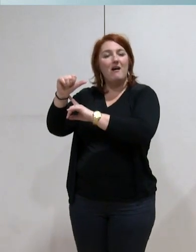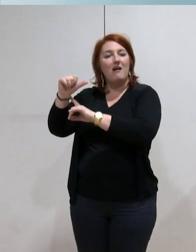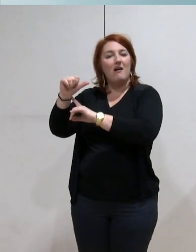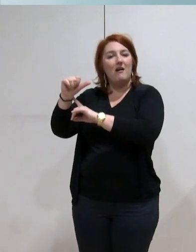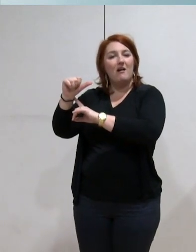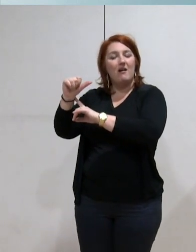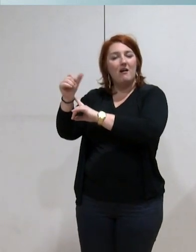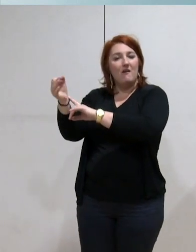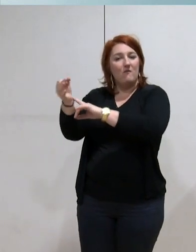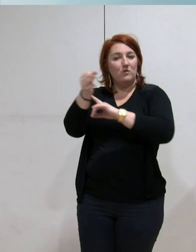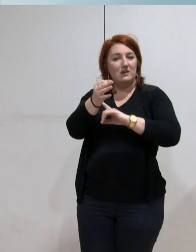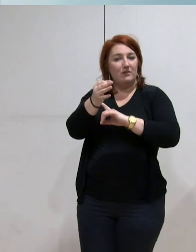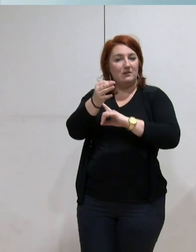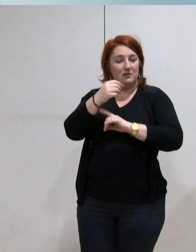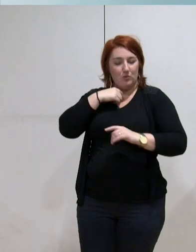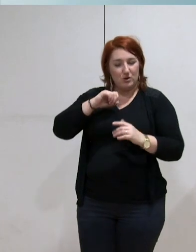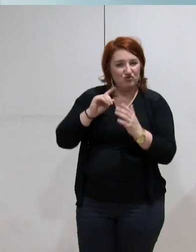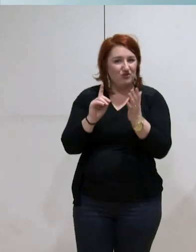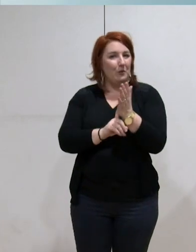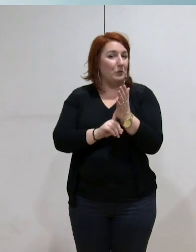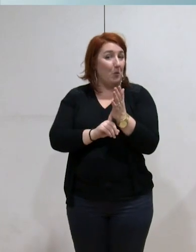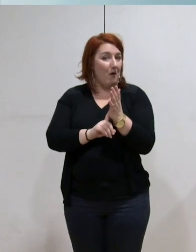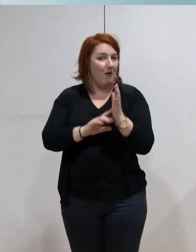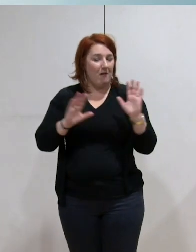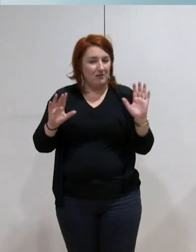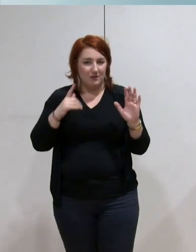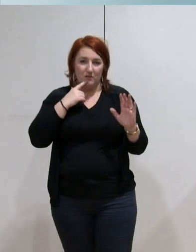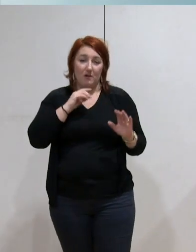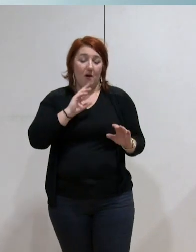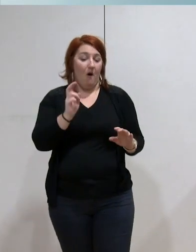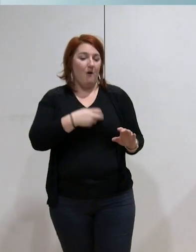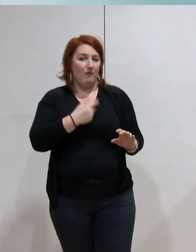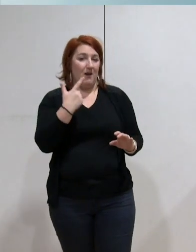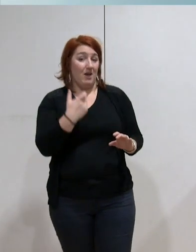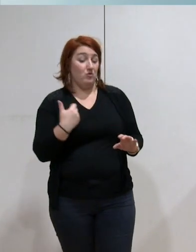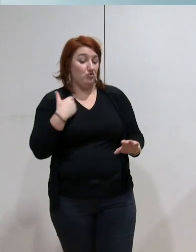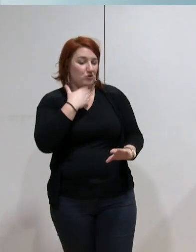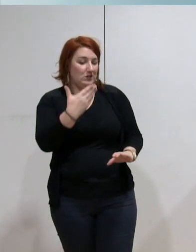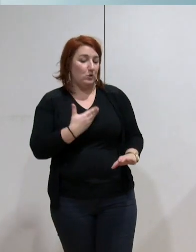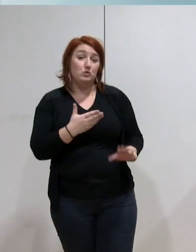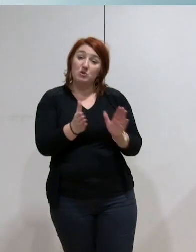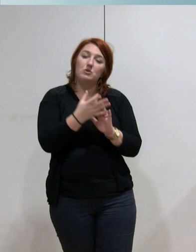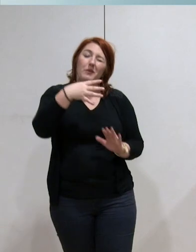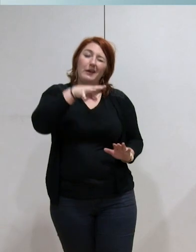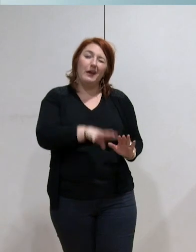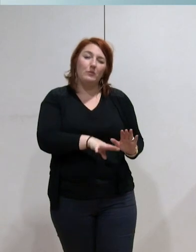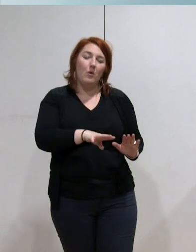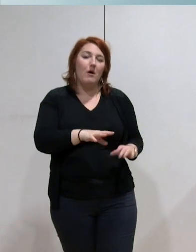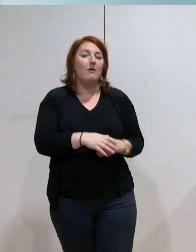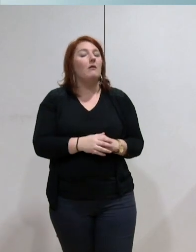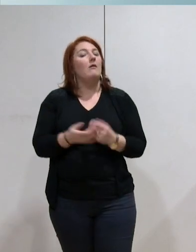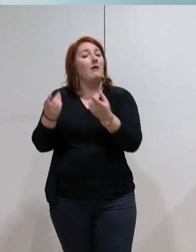droit d'en disposer j'ai reçu il y a 2 jours je les ai demandé il y a 4 mois un certain nombre de